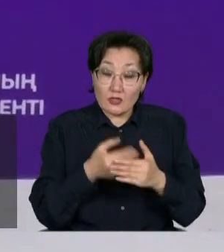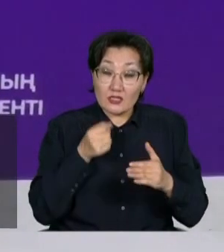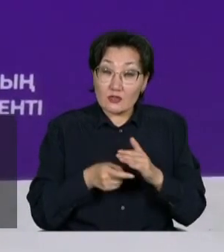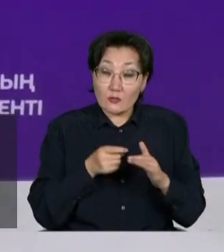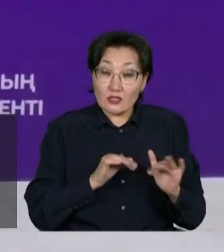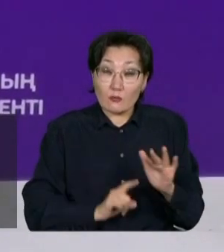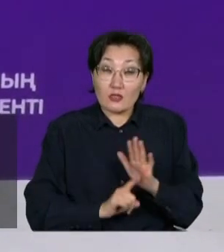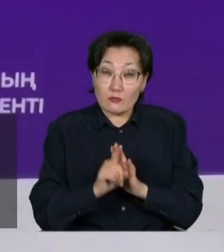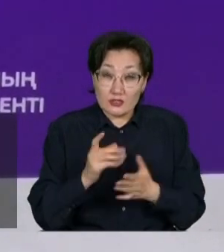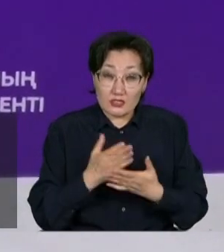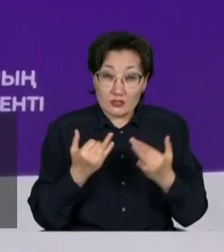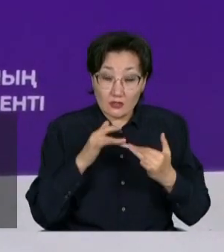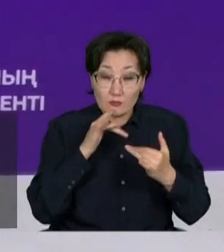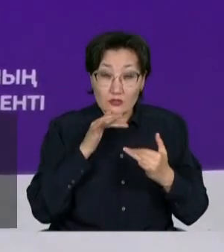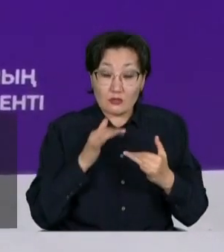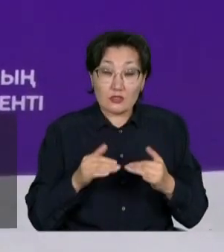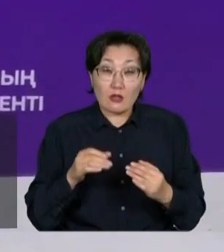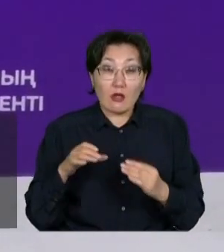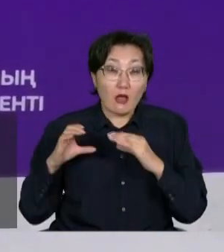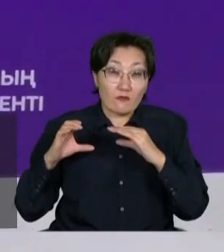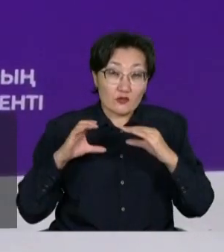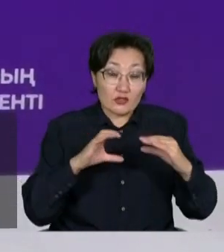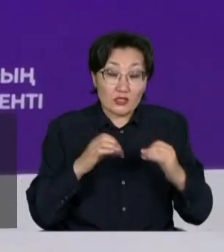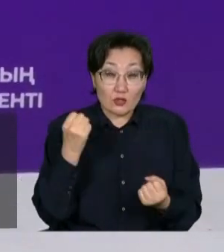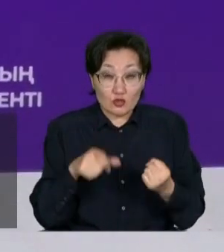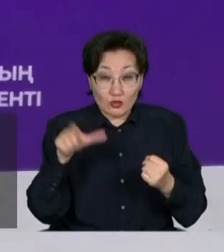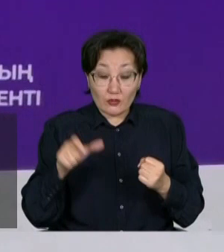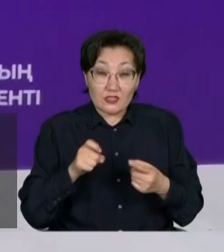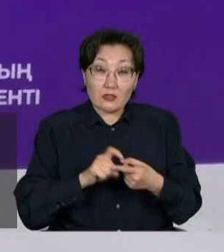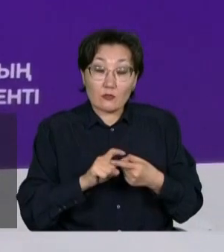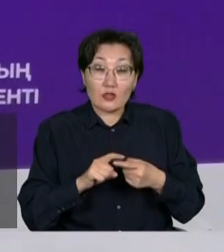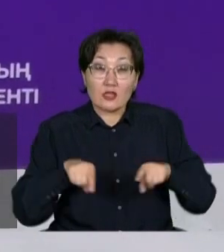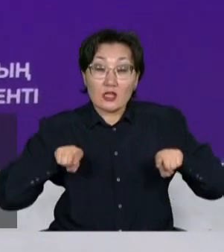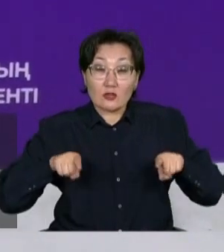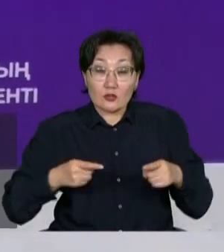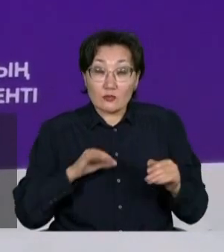амалдарын бастады. Қазіргі уақытта автобус жүргізушісіне